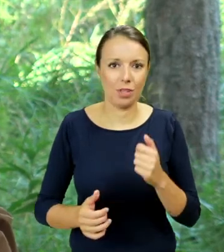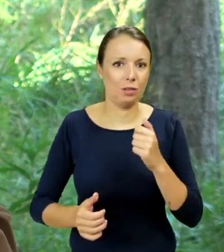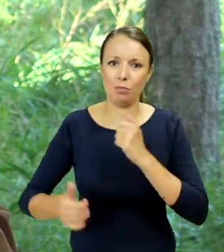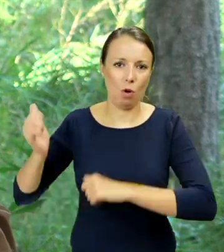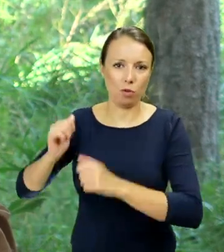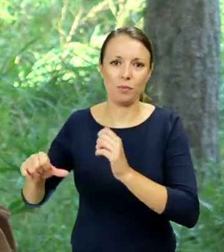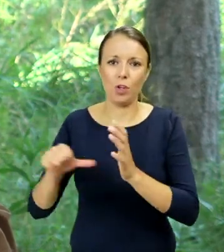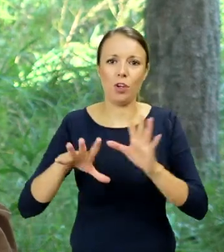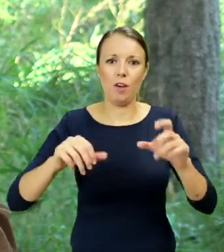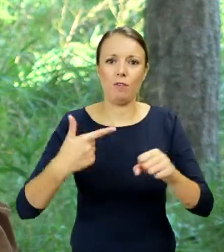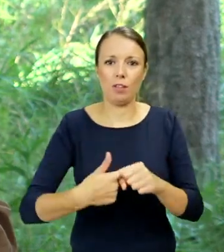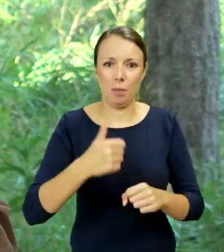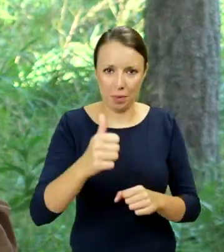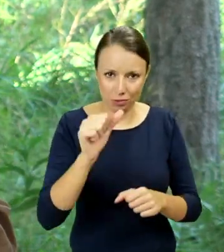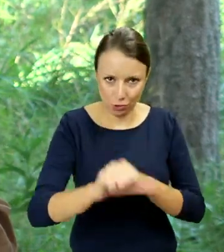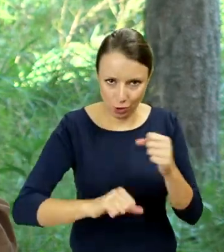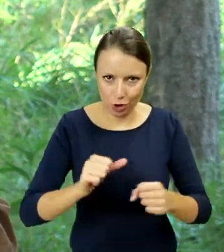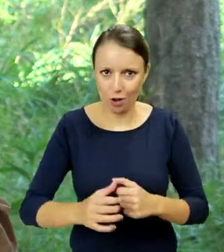21.